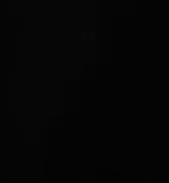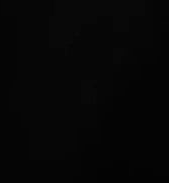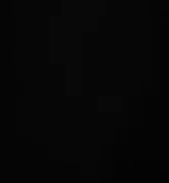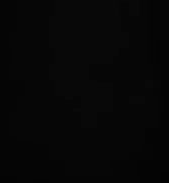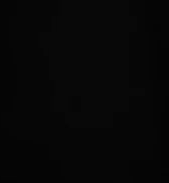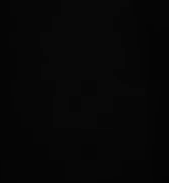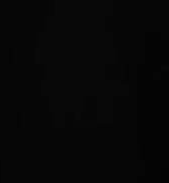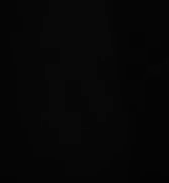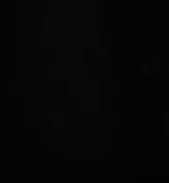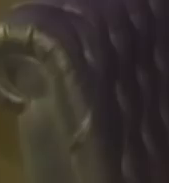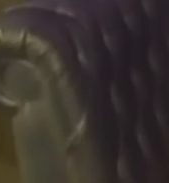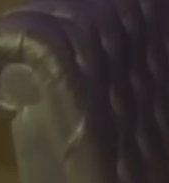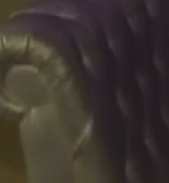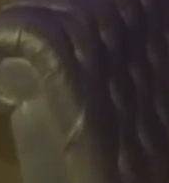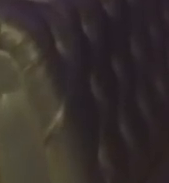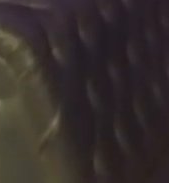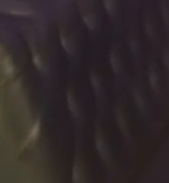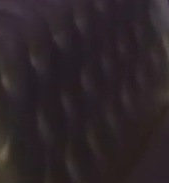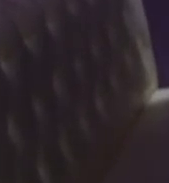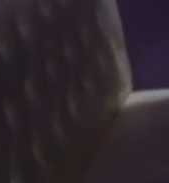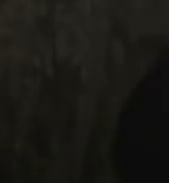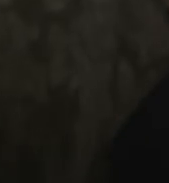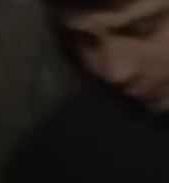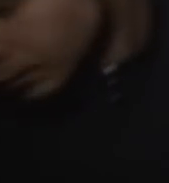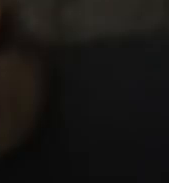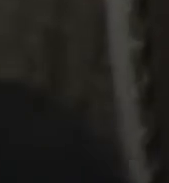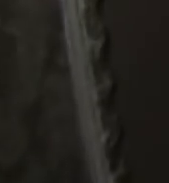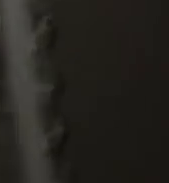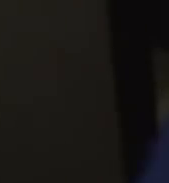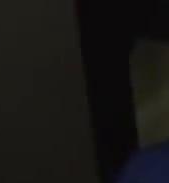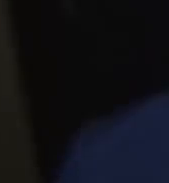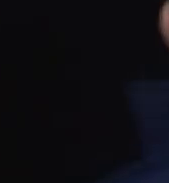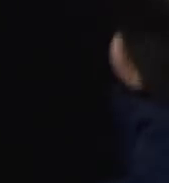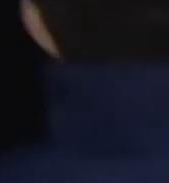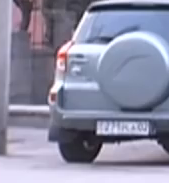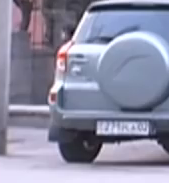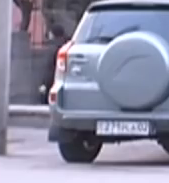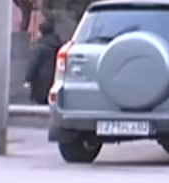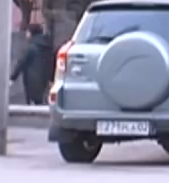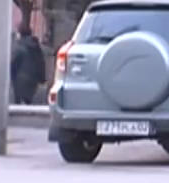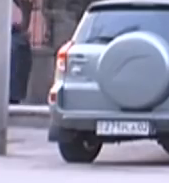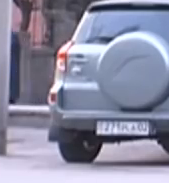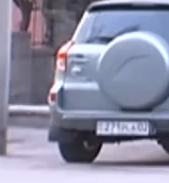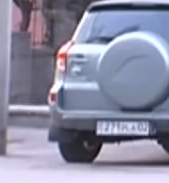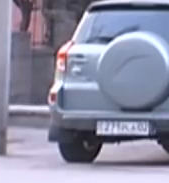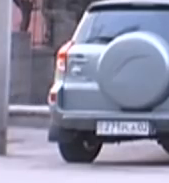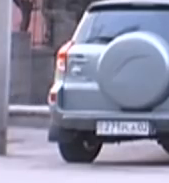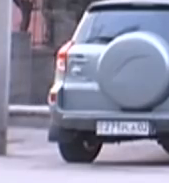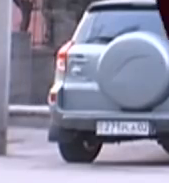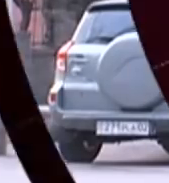думают закрываться. Сколько предпринимателей задержано за нарушение правил чрезвычайного положения, расскажу вам я, Рамина Мирзалимова.